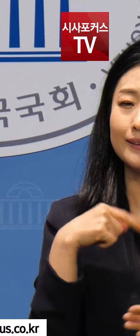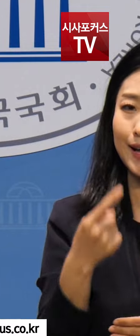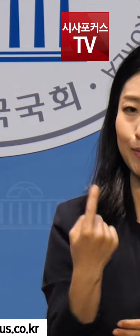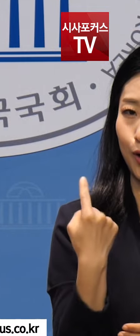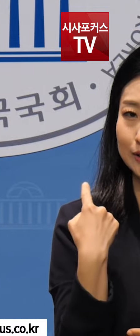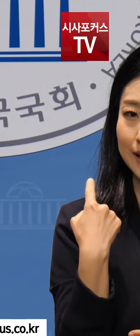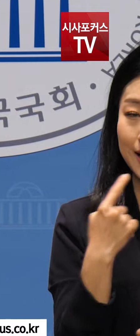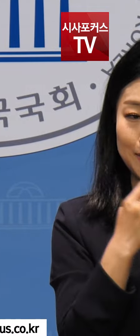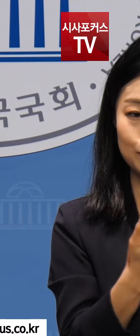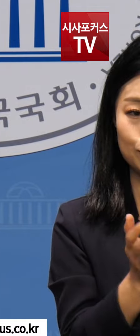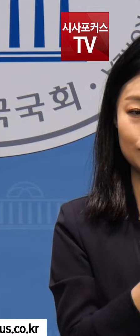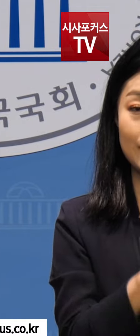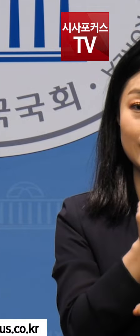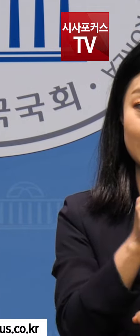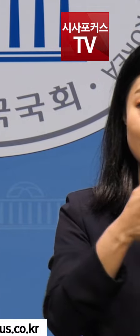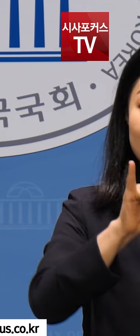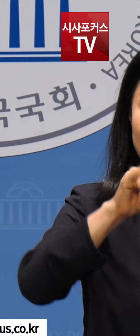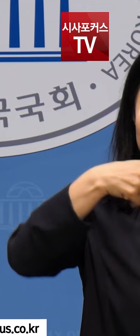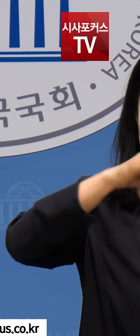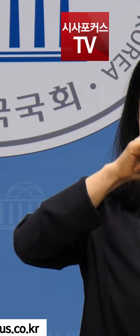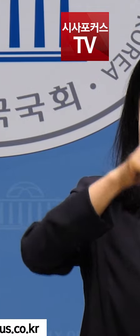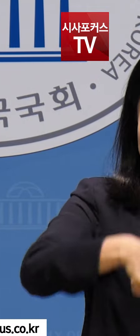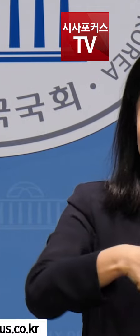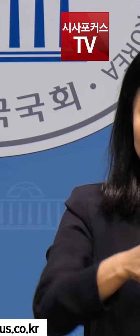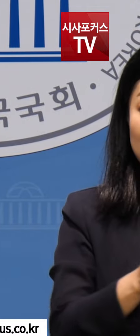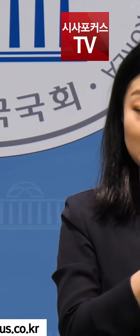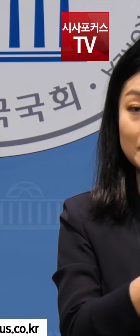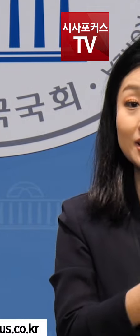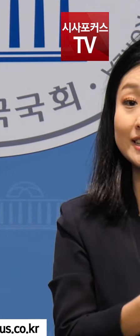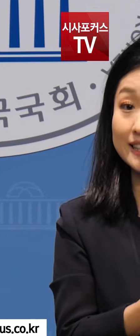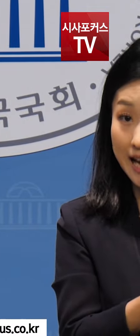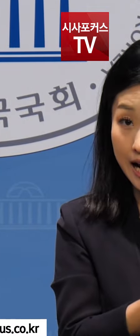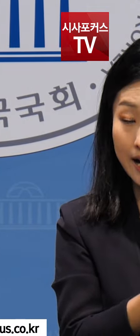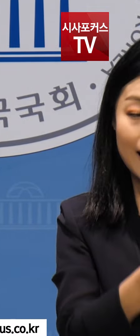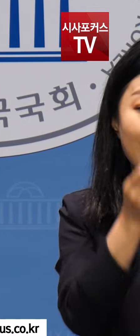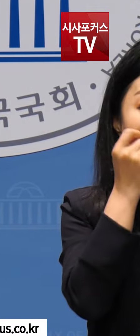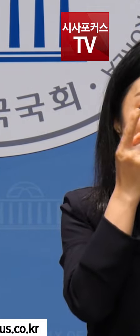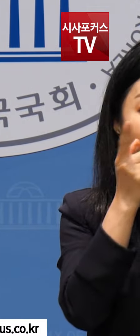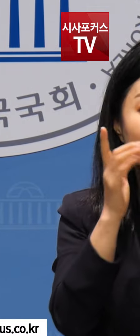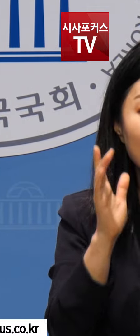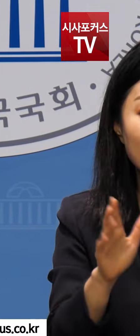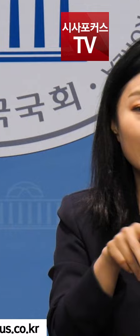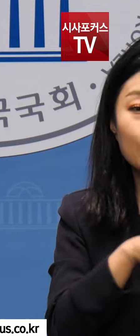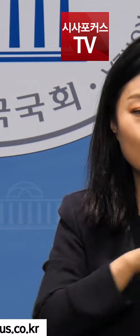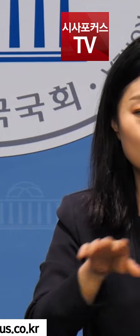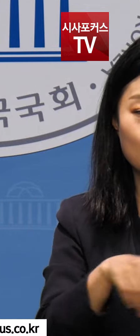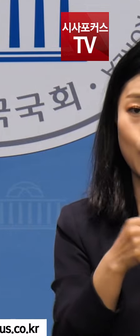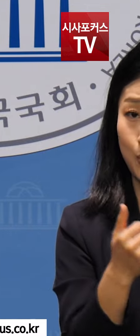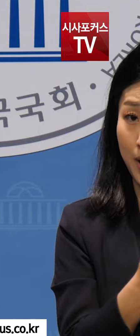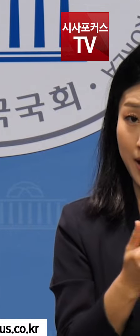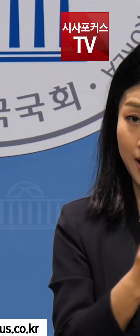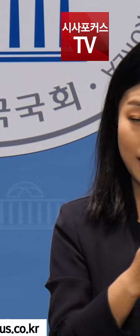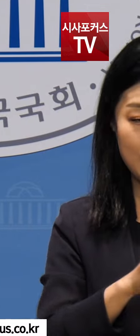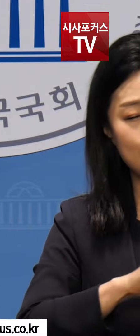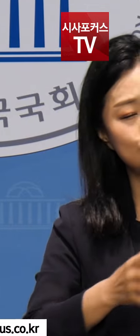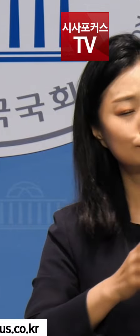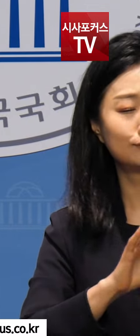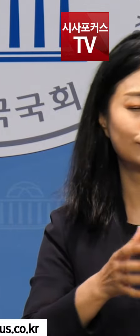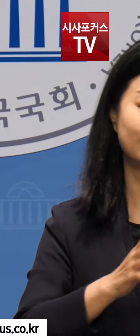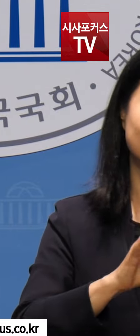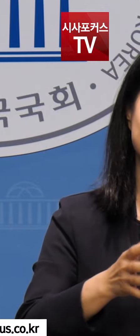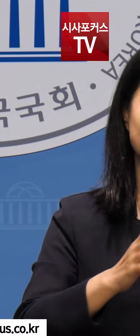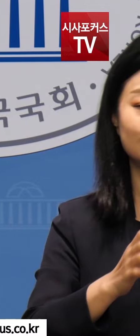어제 민주당 이해식 당대표 비서실장은 한 달여 동안 의원총회 등을 통해 의견을